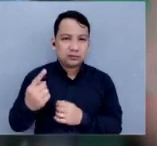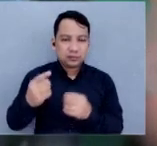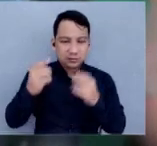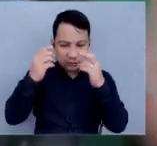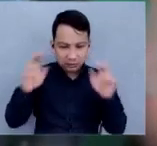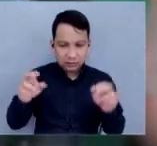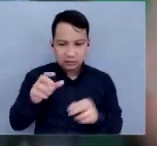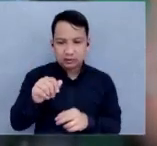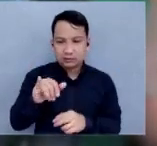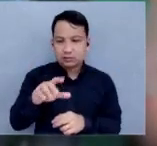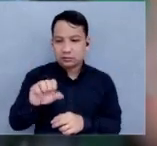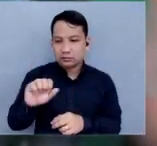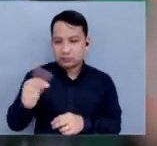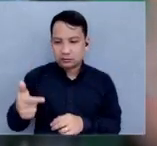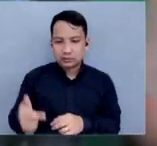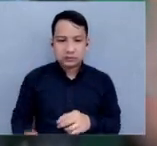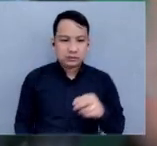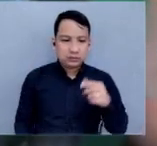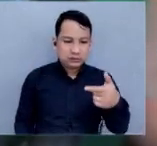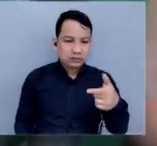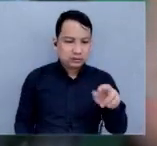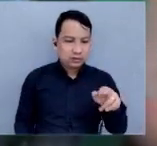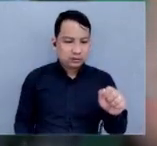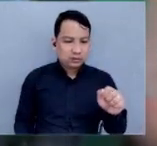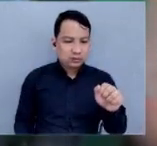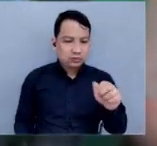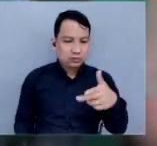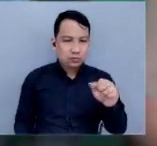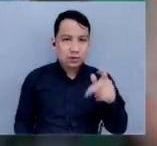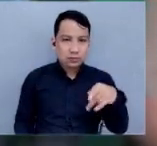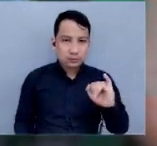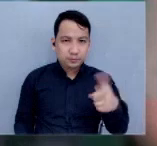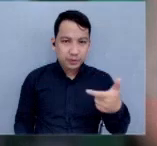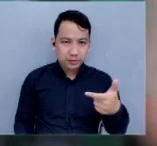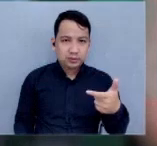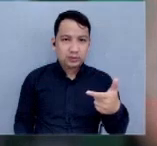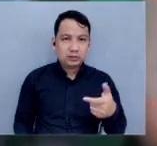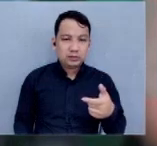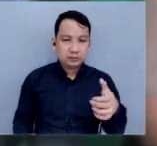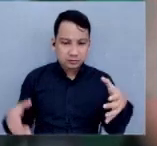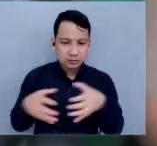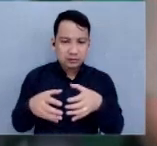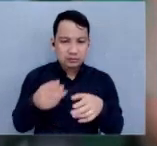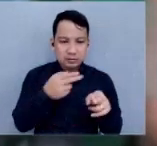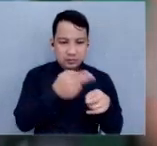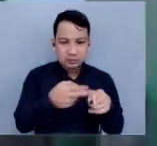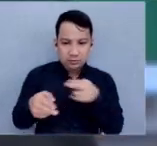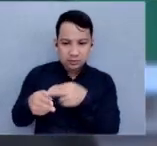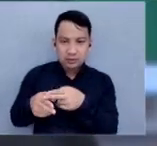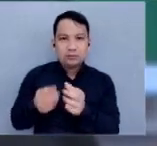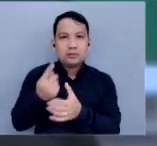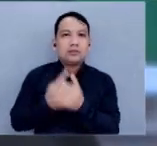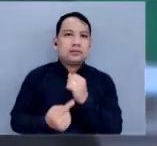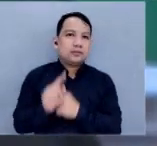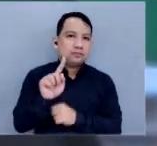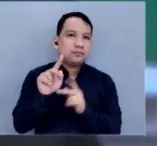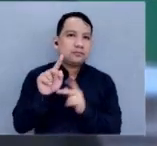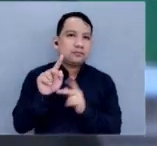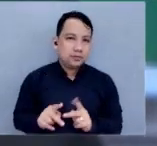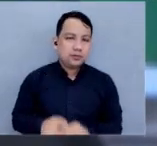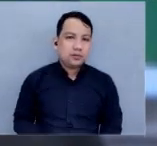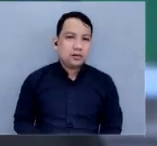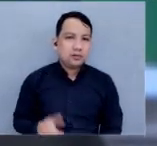Guo at si Guo Huaping. In fact, it appears that the name Alice Guo was stolen